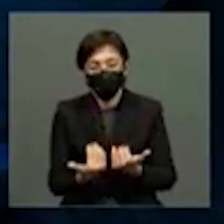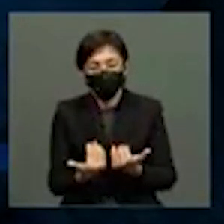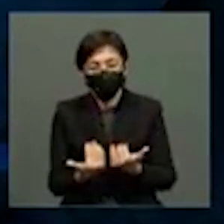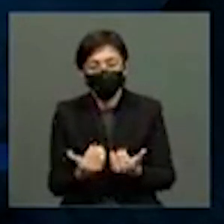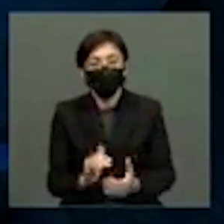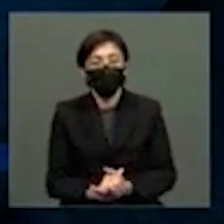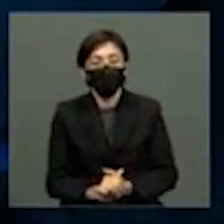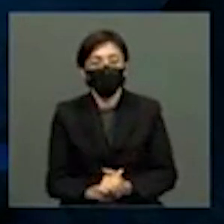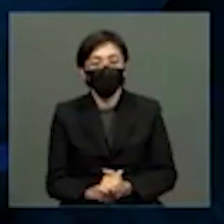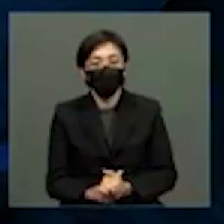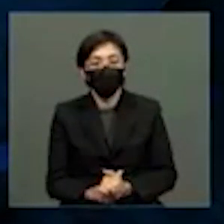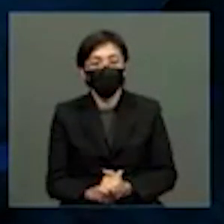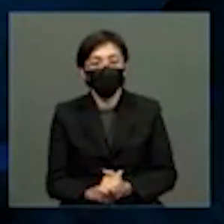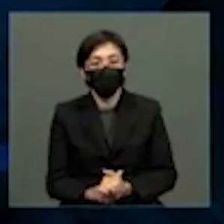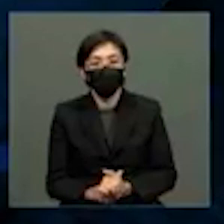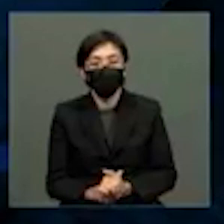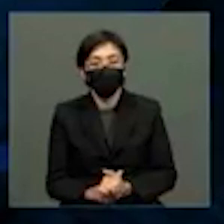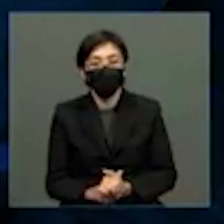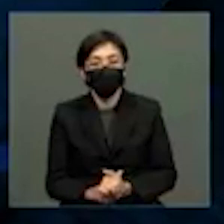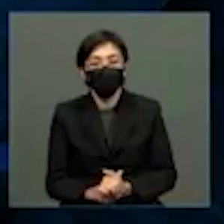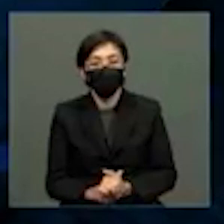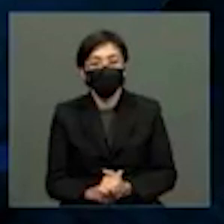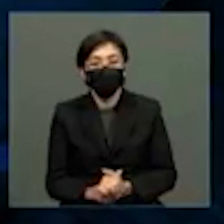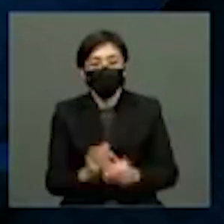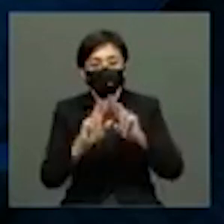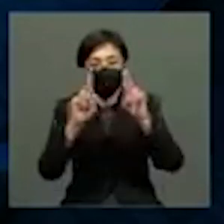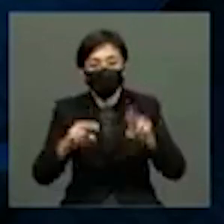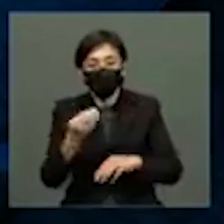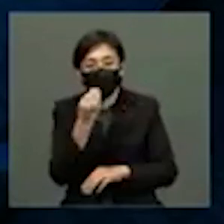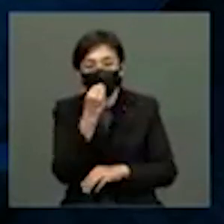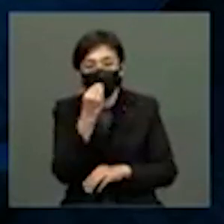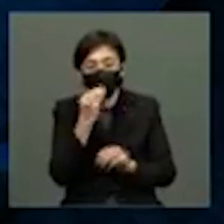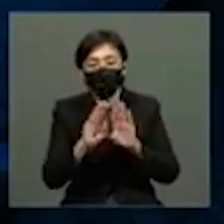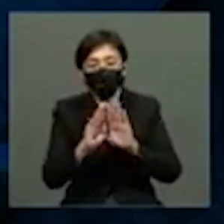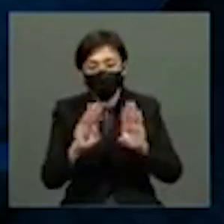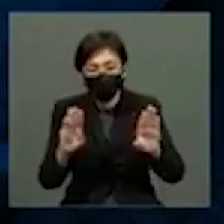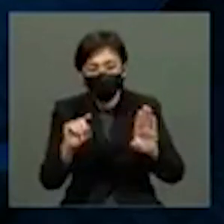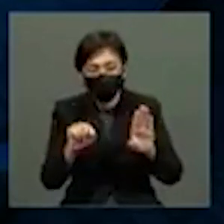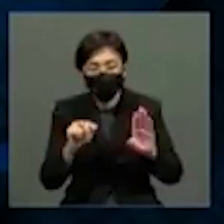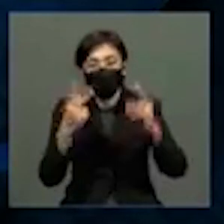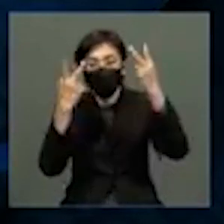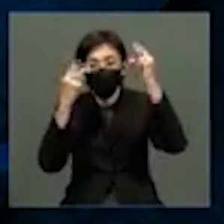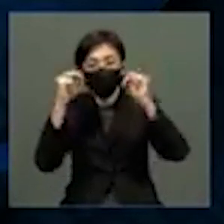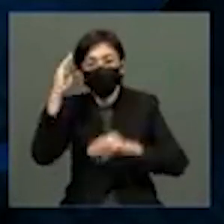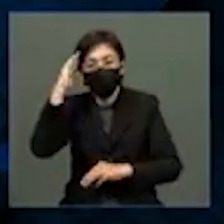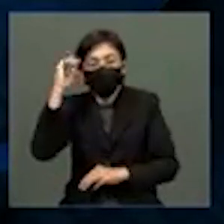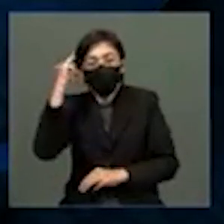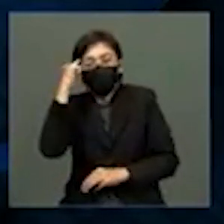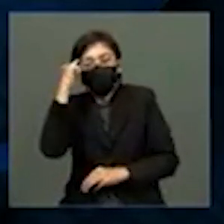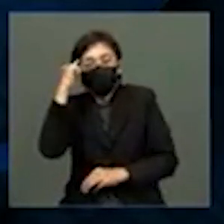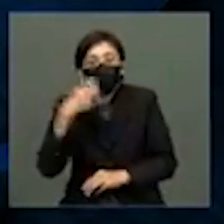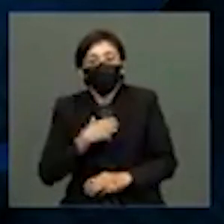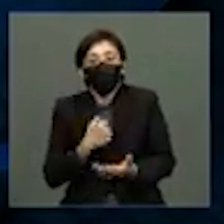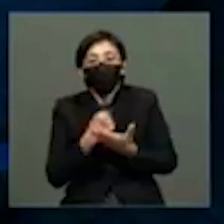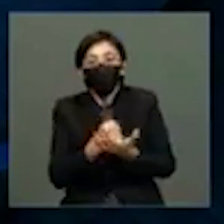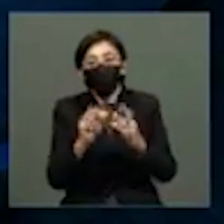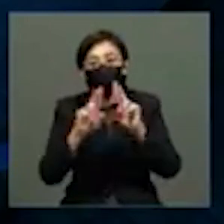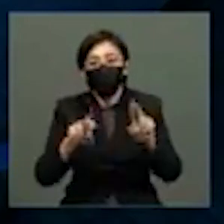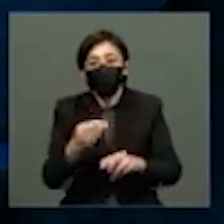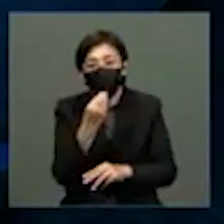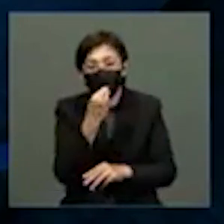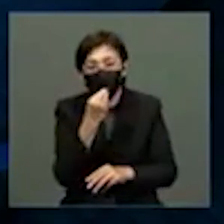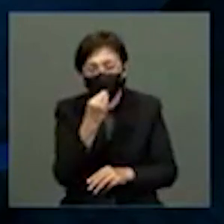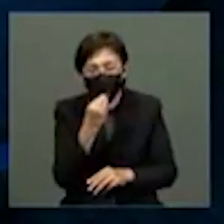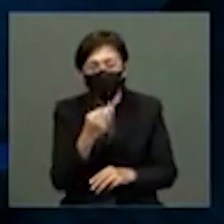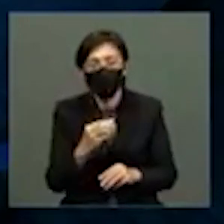ก็คือการเปิดให้มีร้านอาหารนี่เป็นดำริของท่านนายกรัฐมนตรีเพื่อผ่อนคลายเรื่องของม